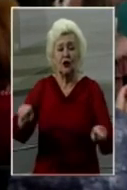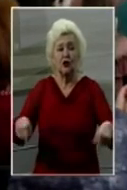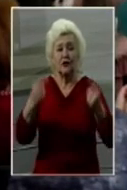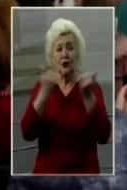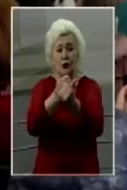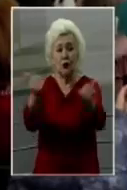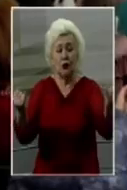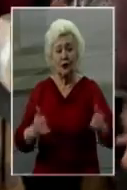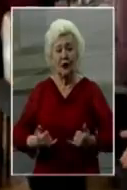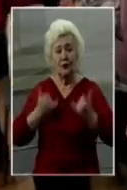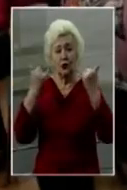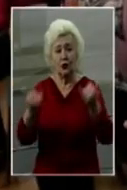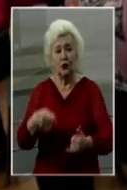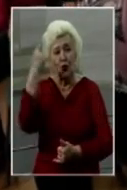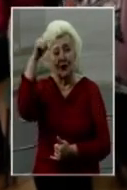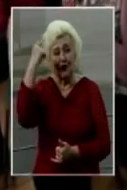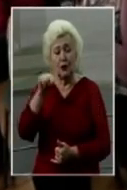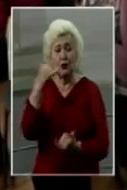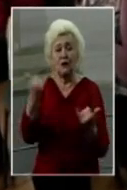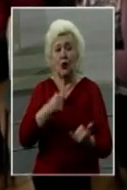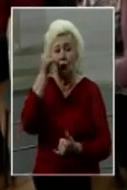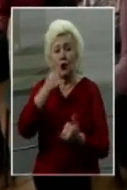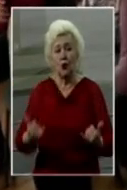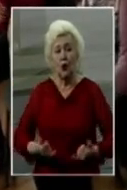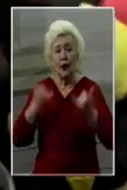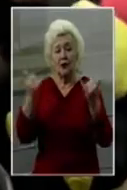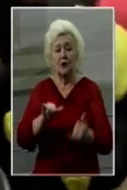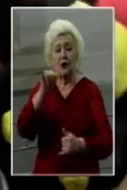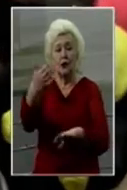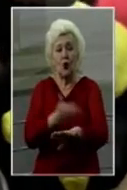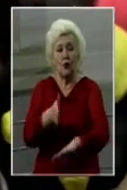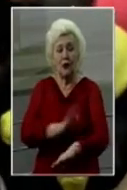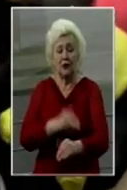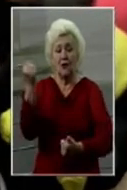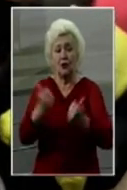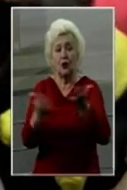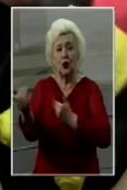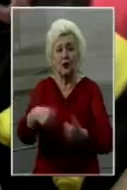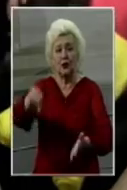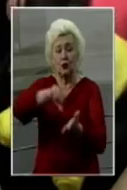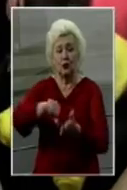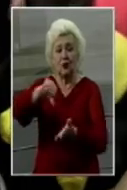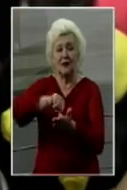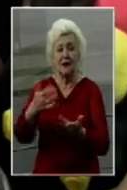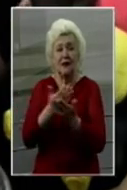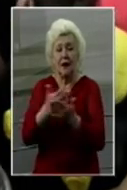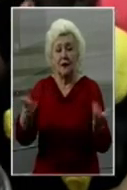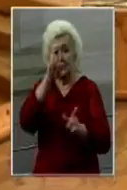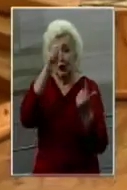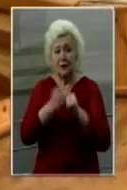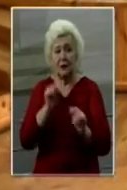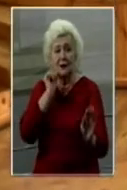створено для шанувальників фантастики. Цього року гран-прі у полтавчан. У конкурсі беруть участь представники із інших країн